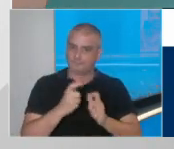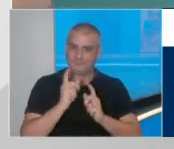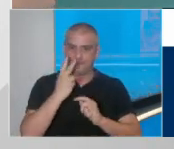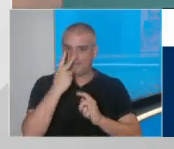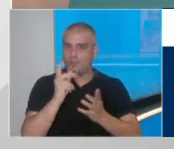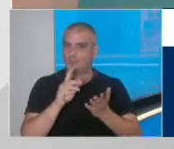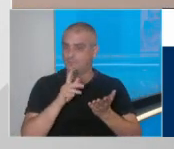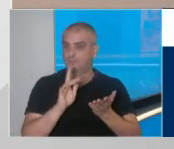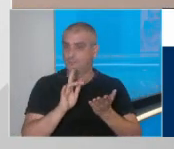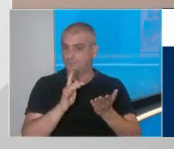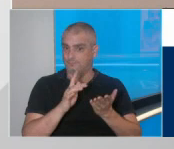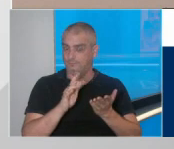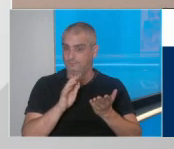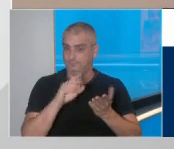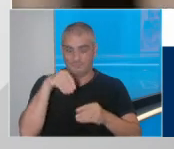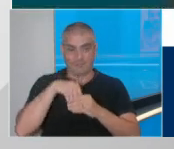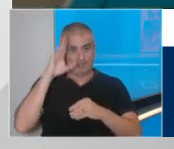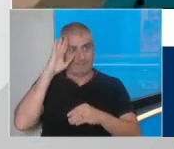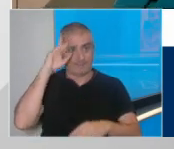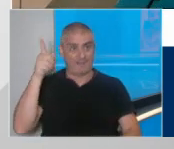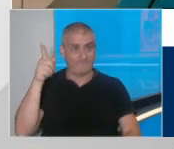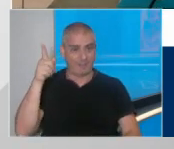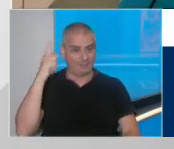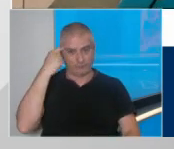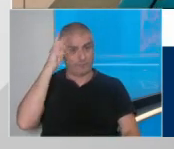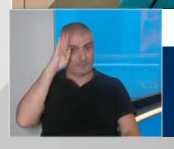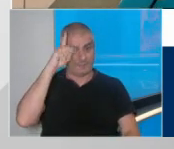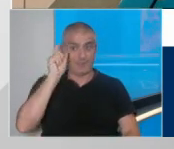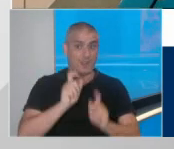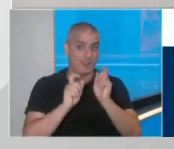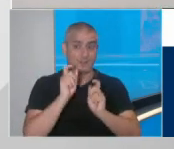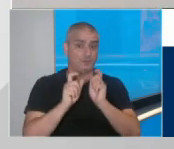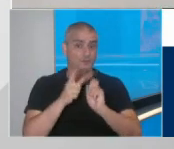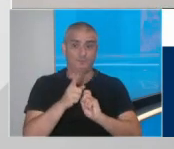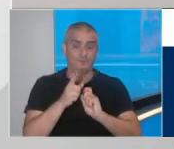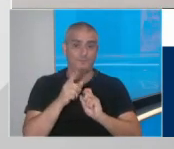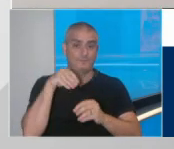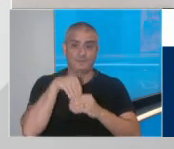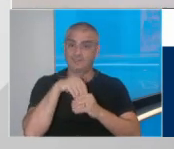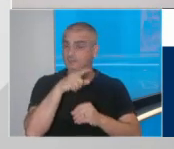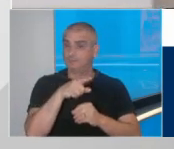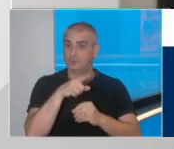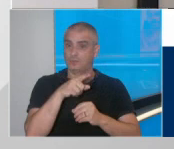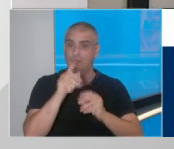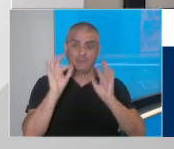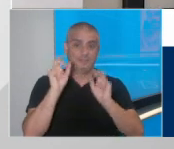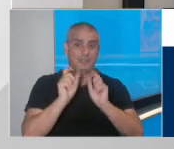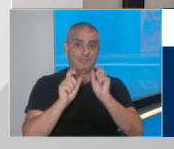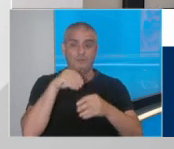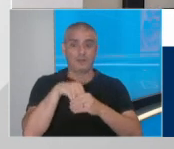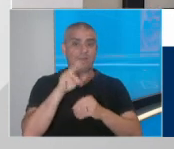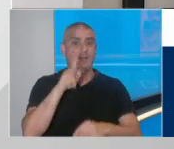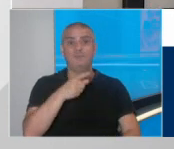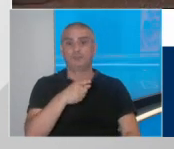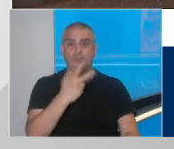לראות בקלפי, הייתי בקלפי בחיפה, אני חושב, כן, בחיפה. אנשים הצביעו שם 10 אנשים בקלפי, אבל